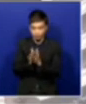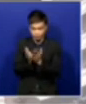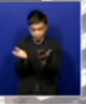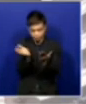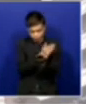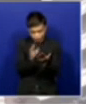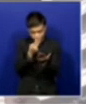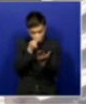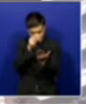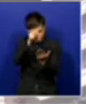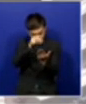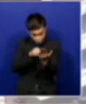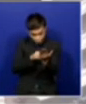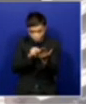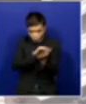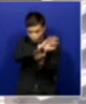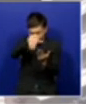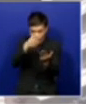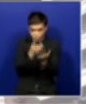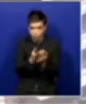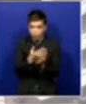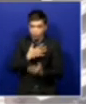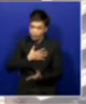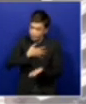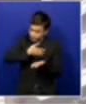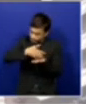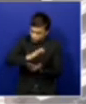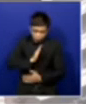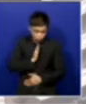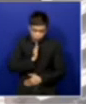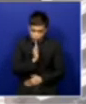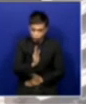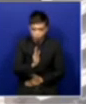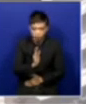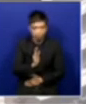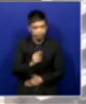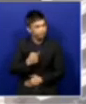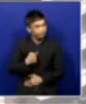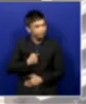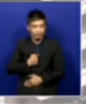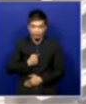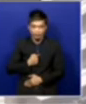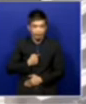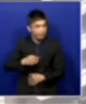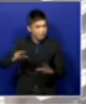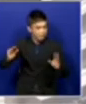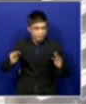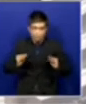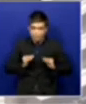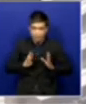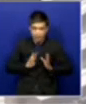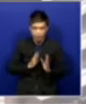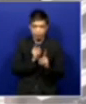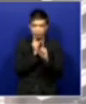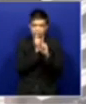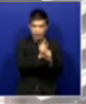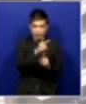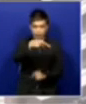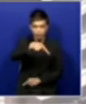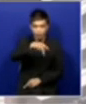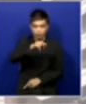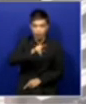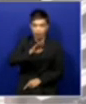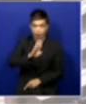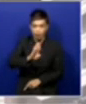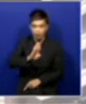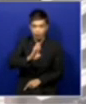มกราบเรียนท่านประธานอย่างตรงๆเลยว่าไม่สามารถที่จะรับหลักการร่างพระราชบัญญัติฉบับนี้ได้